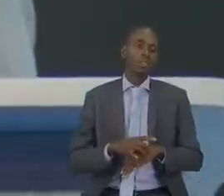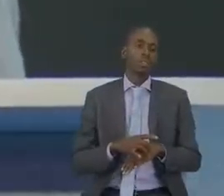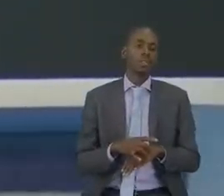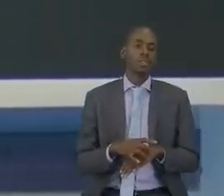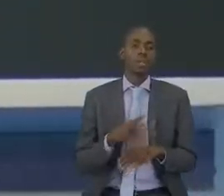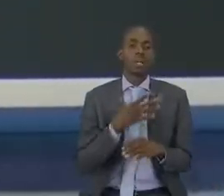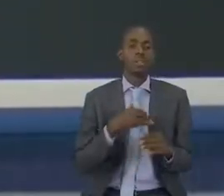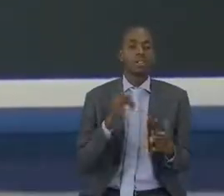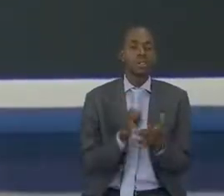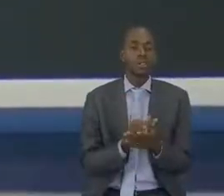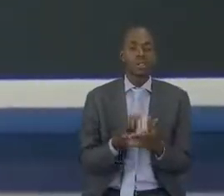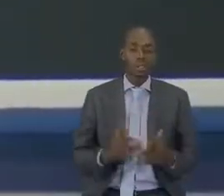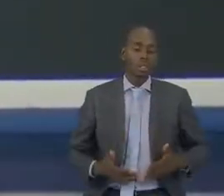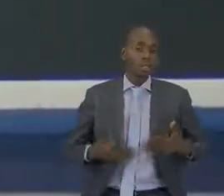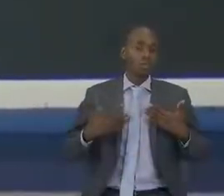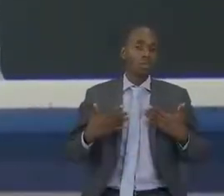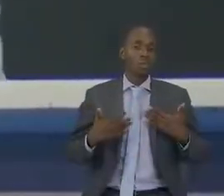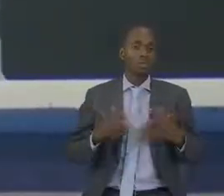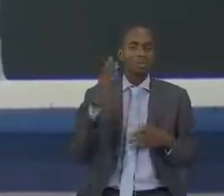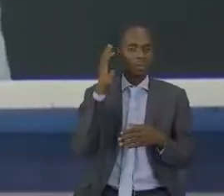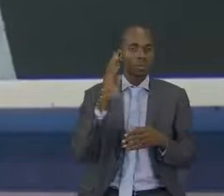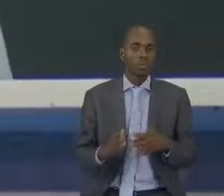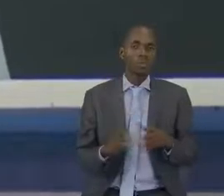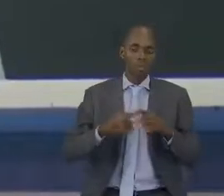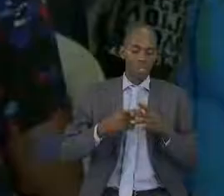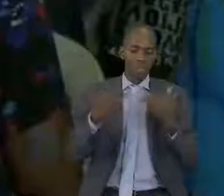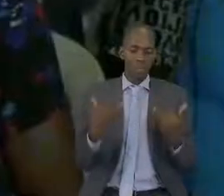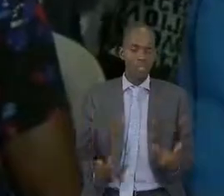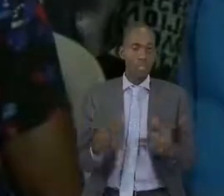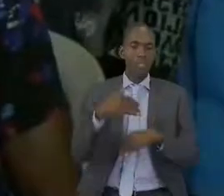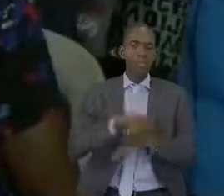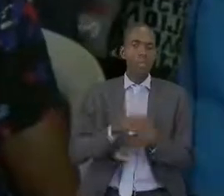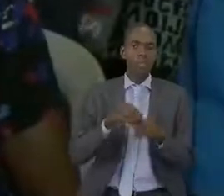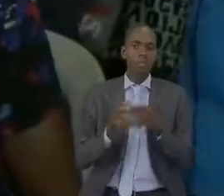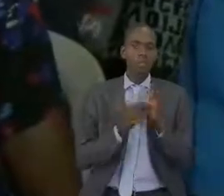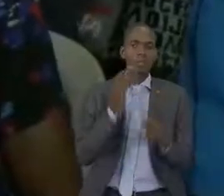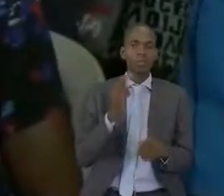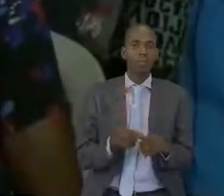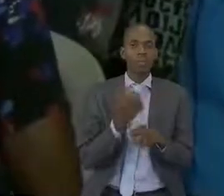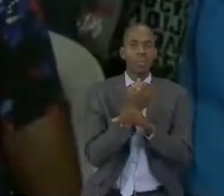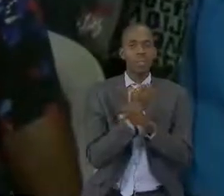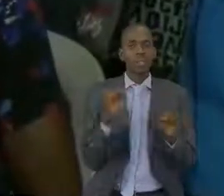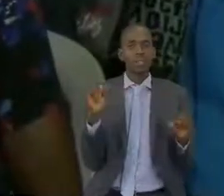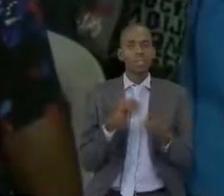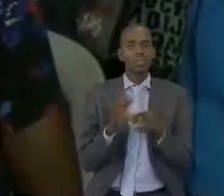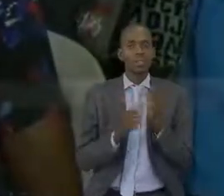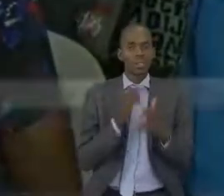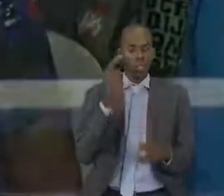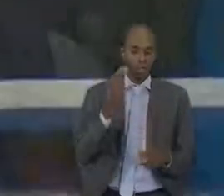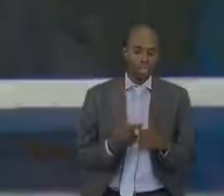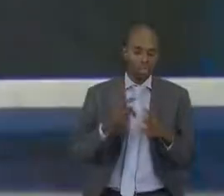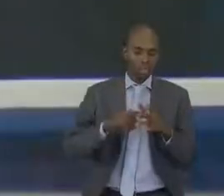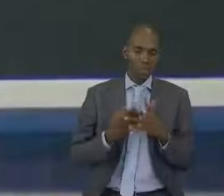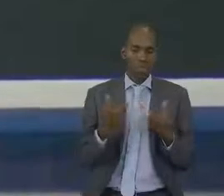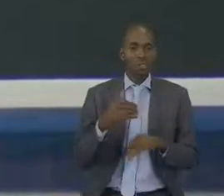Et cette vie va commencer ce soir. Le salut commence ce soir. La